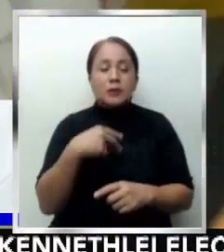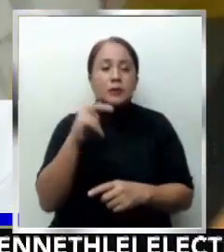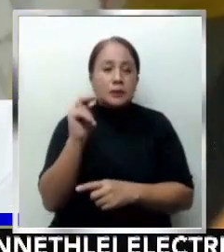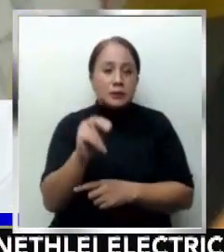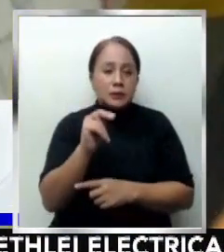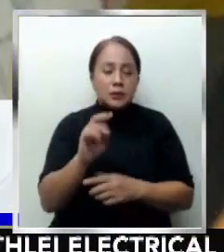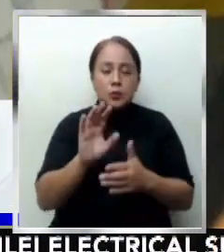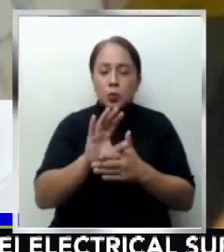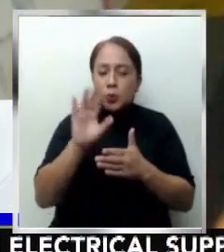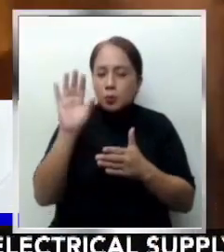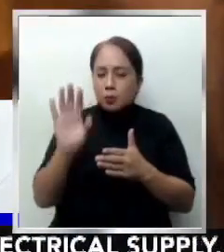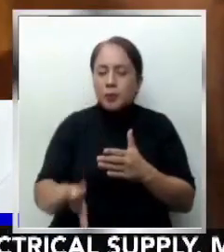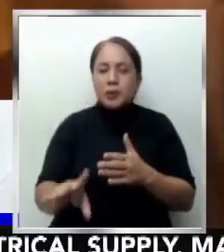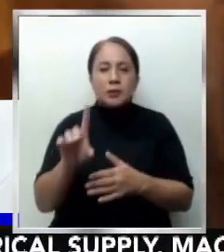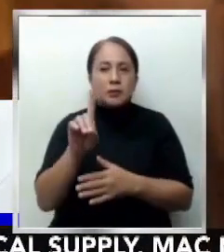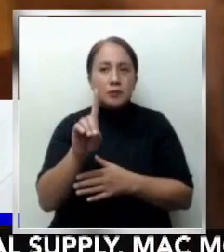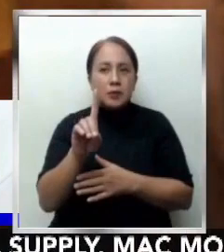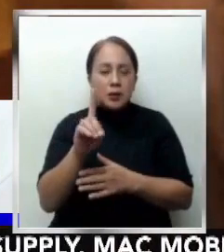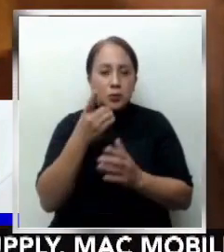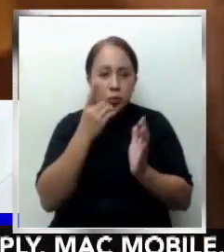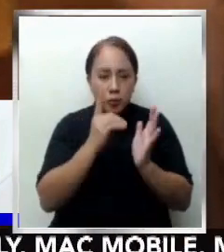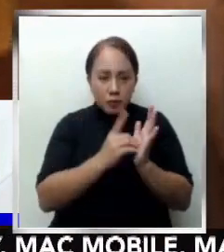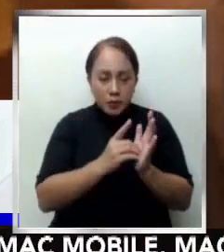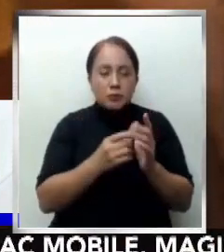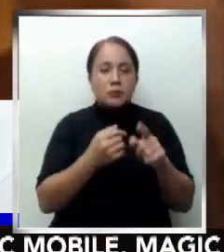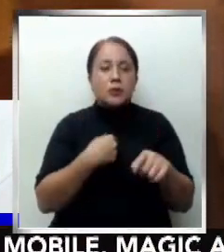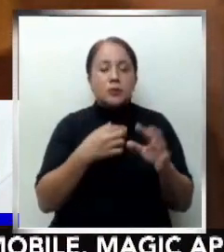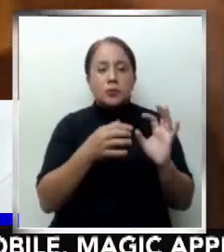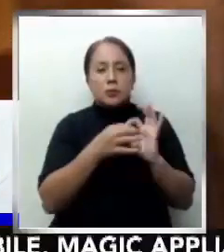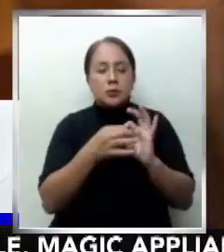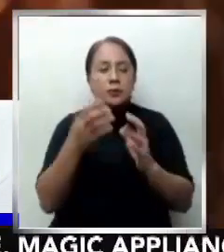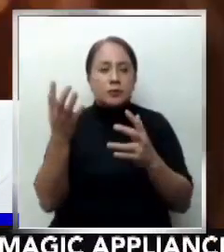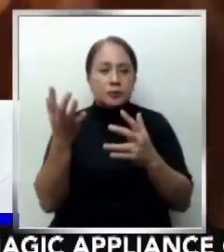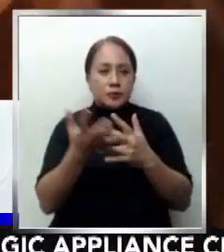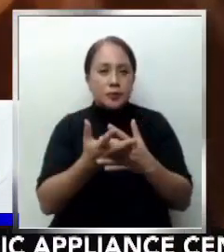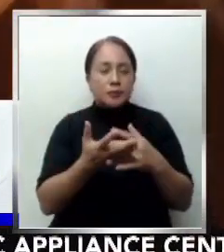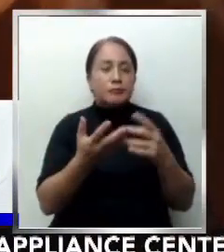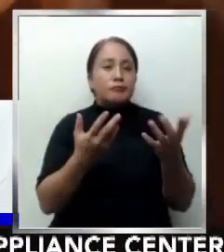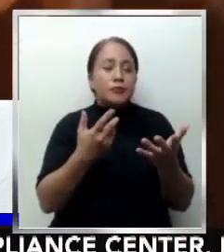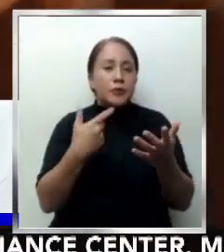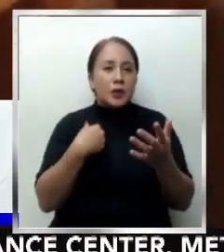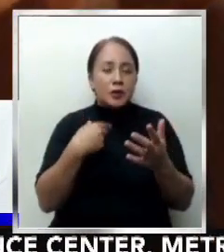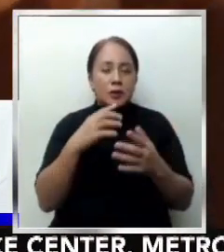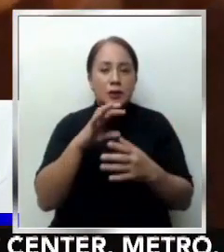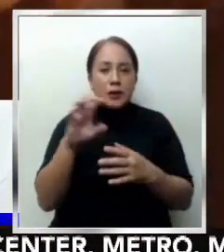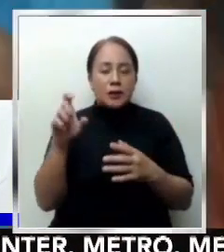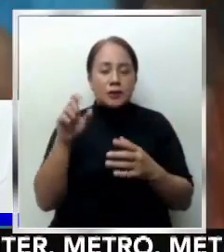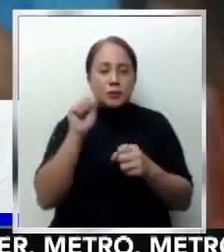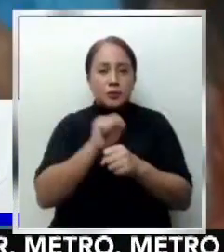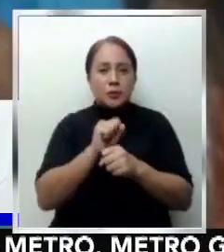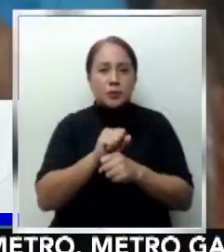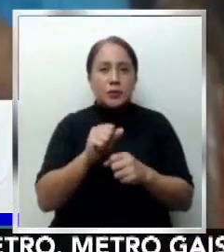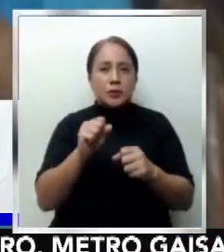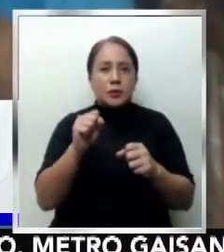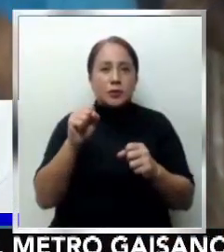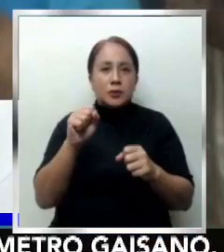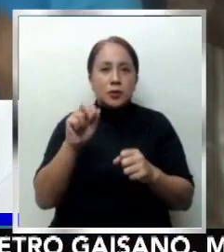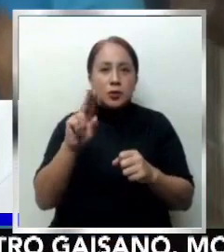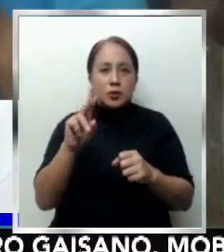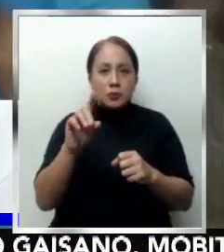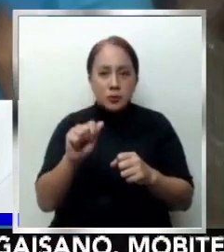mga datos o dokumento kaugnay sa naka-file na claim bilang dating empleyado ng Saudi Auger LTD. Yan daw ay